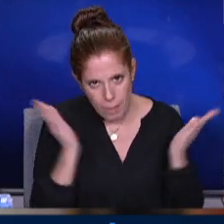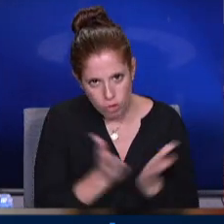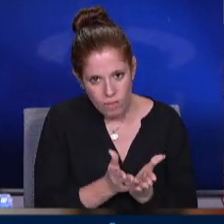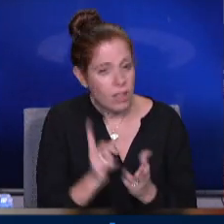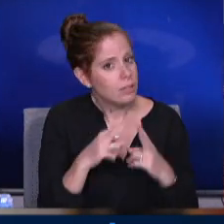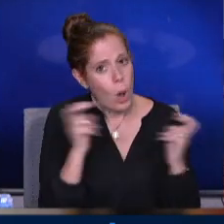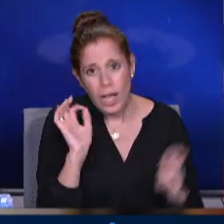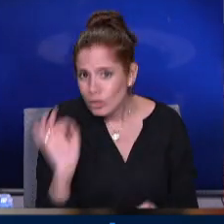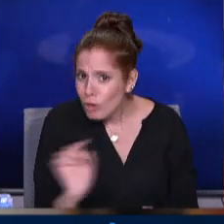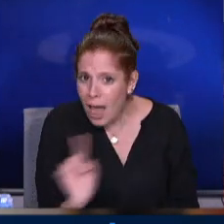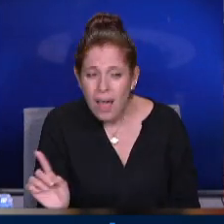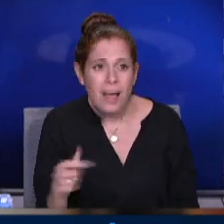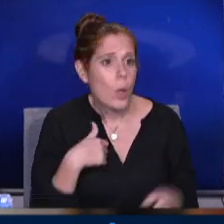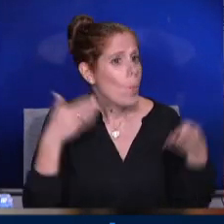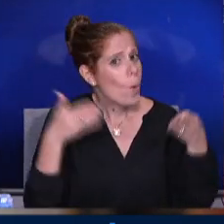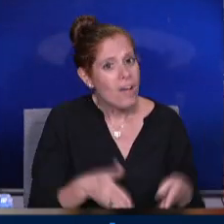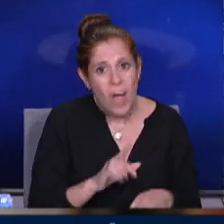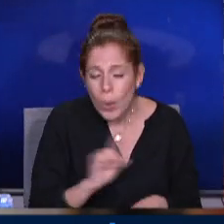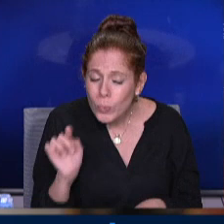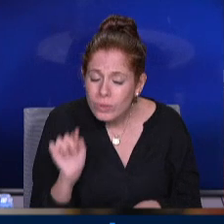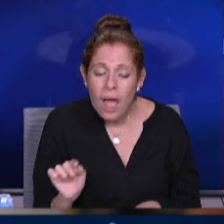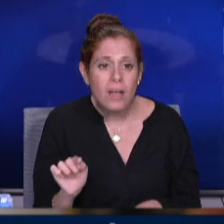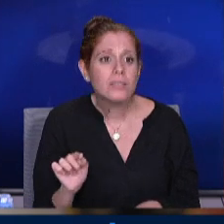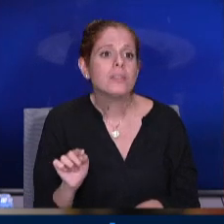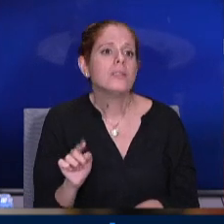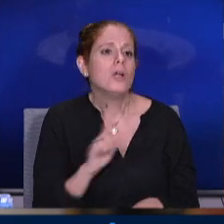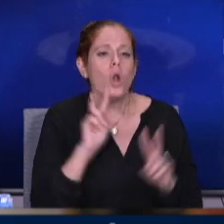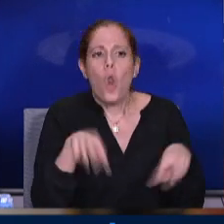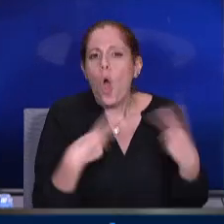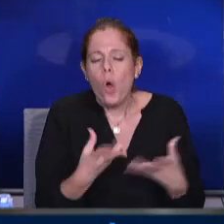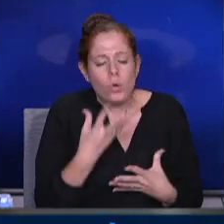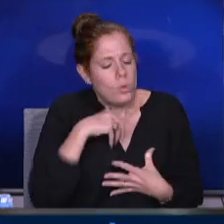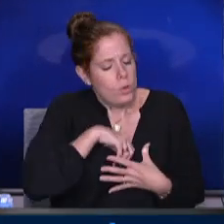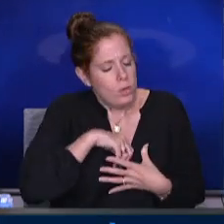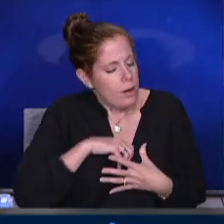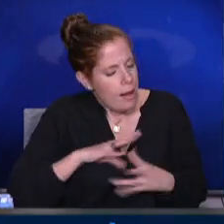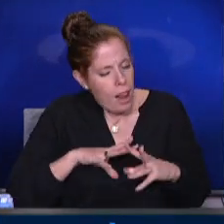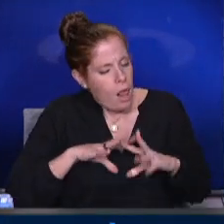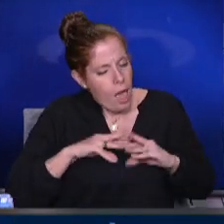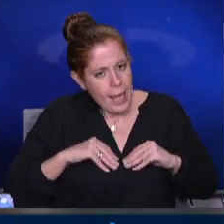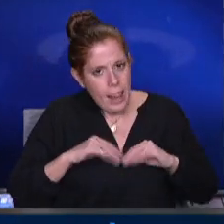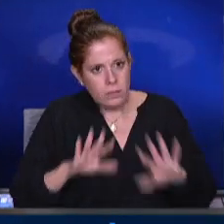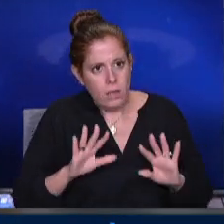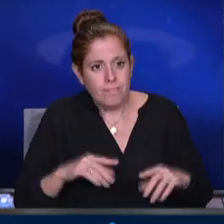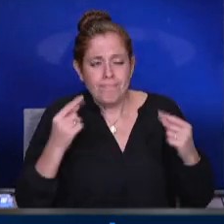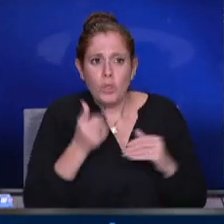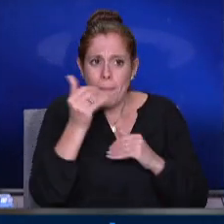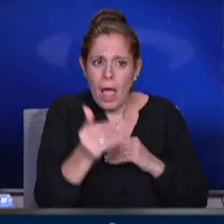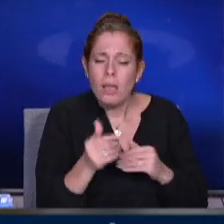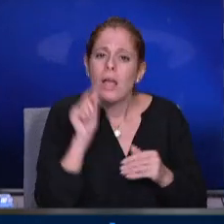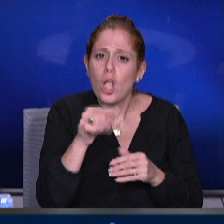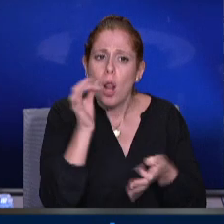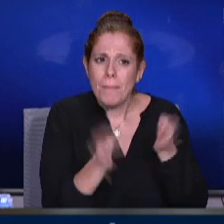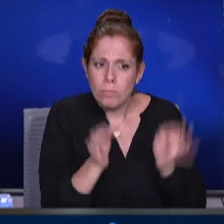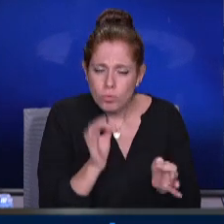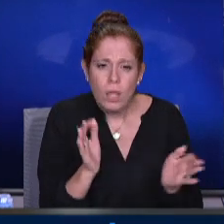שלה, אנחנו לא קברנו אותה, לא יכלנו להכיל את זה. דבר ראשון, יום אחרי הלכנו לבית משפט,